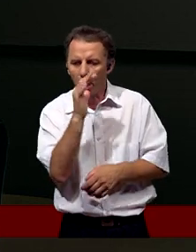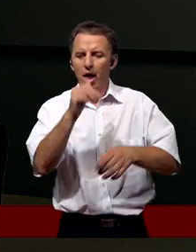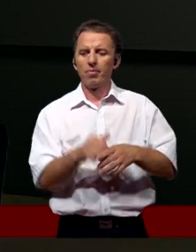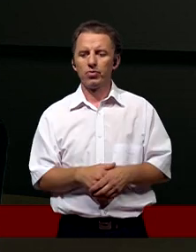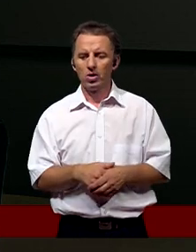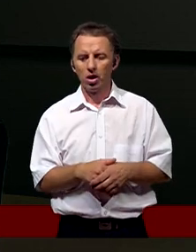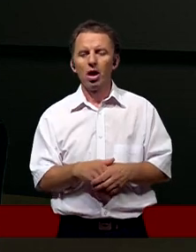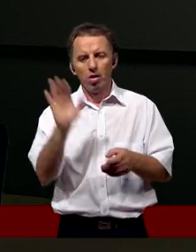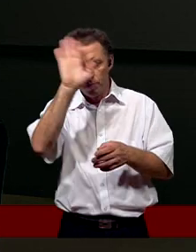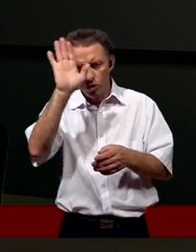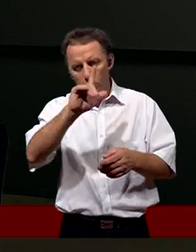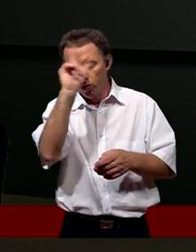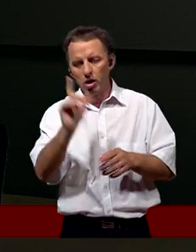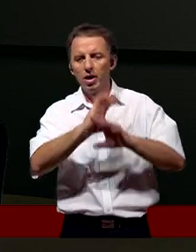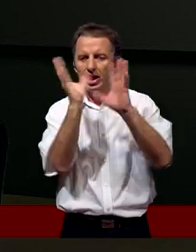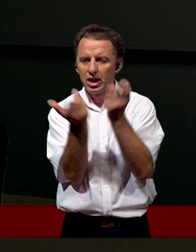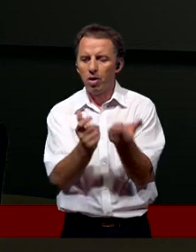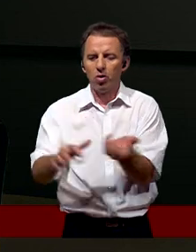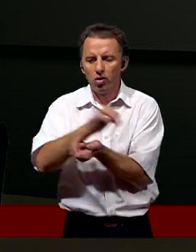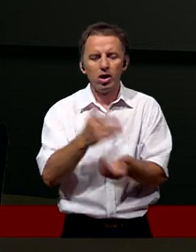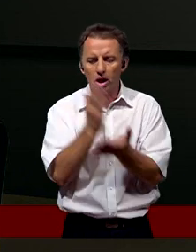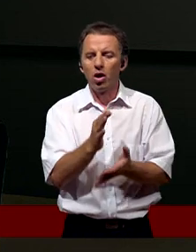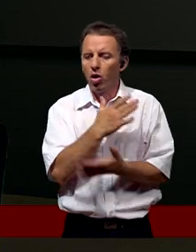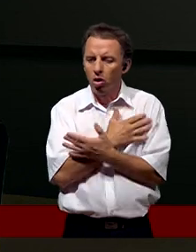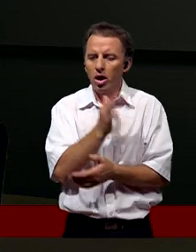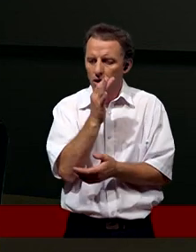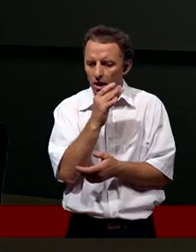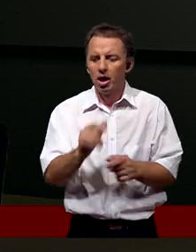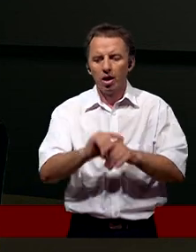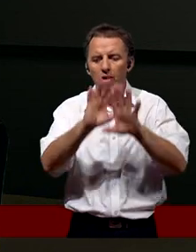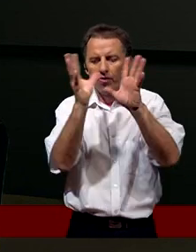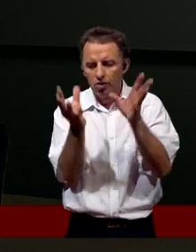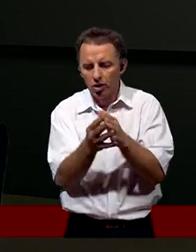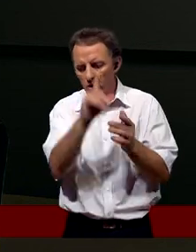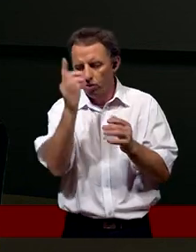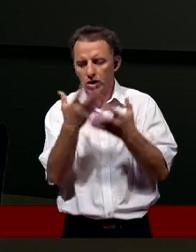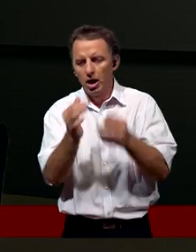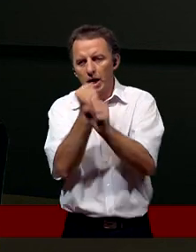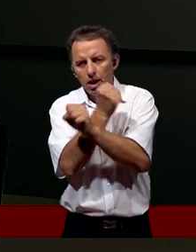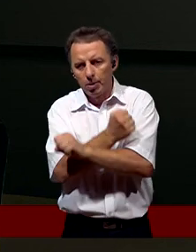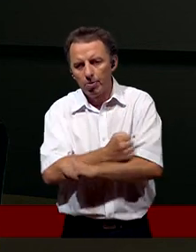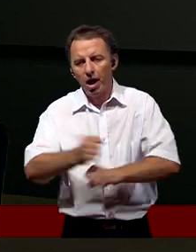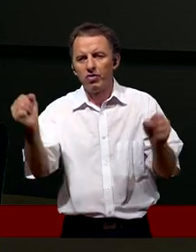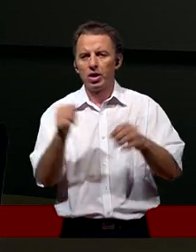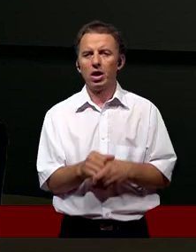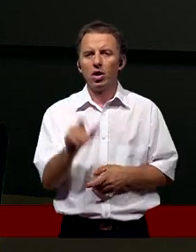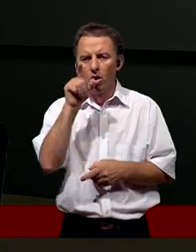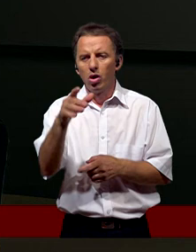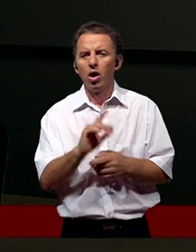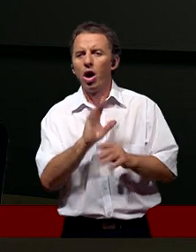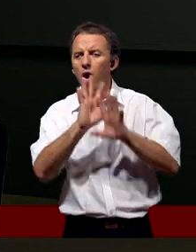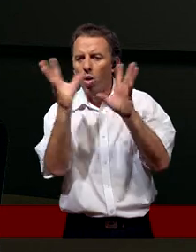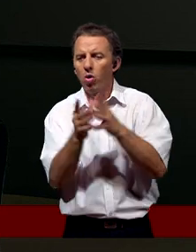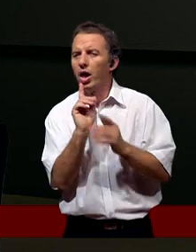Izraela, ale wszystkich ludzi na świecie. I nie tylko kocha Izrael, ale kocha wszystkich i właśnie chce zbawienia wszystkich, prawda? Właśnie to jest, mi się wydaje, to